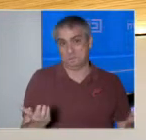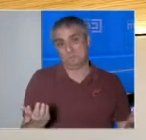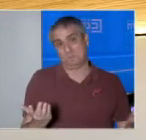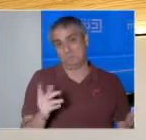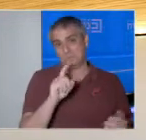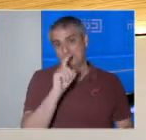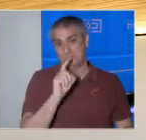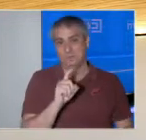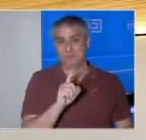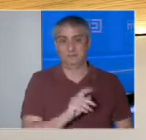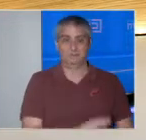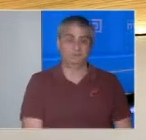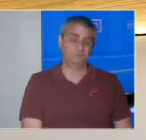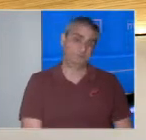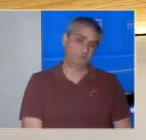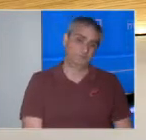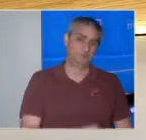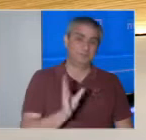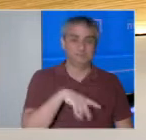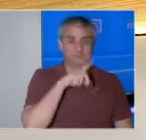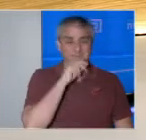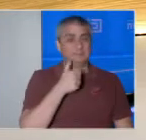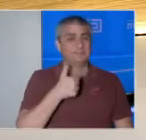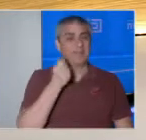אולי. בנוסף ציצה שרת